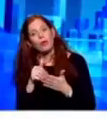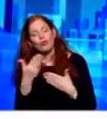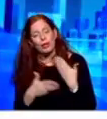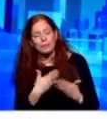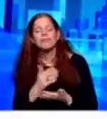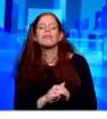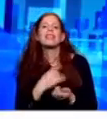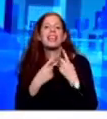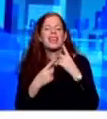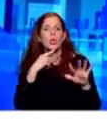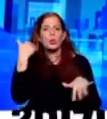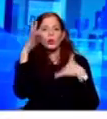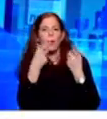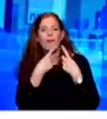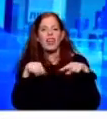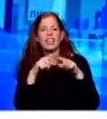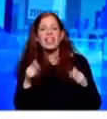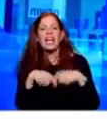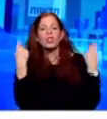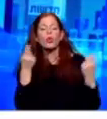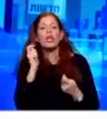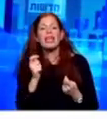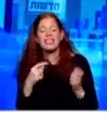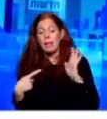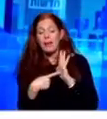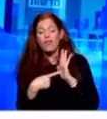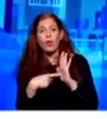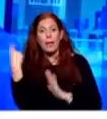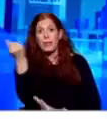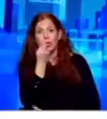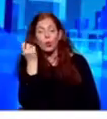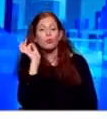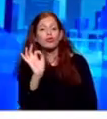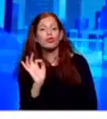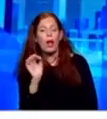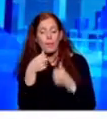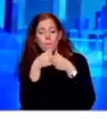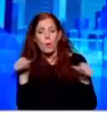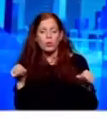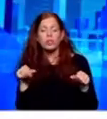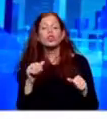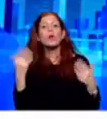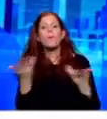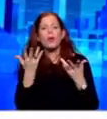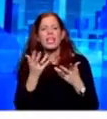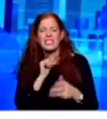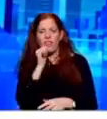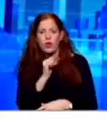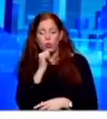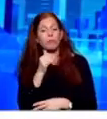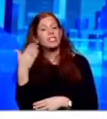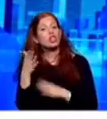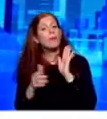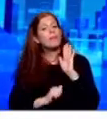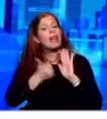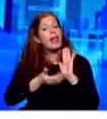דיון סוער בוועדת החינוך של הכנסת בעקבות הפרסום של פוסט המעודד צרבנות מצידה של מנהלת בית